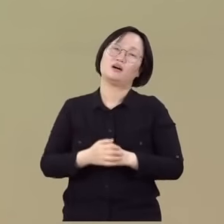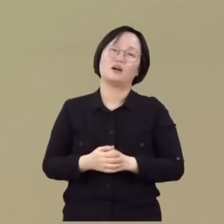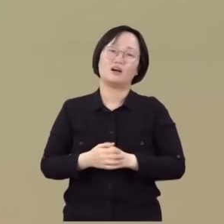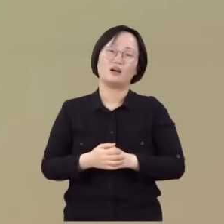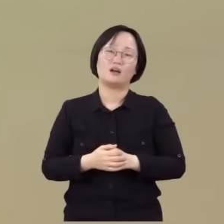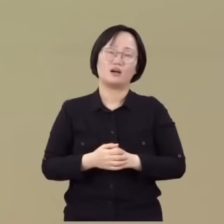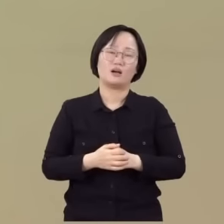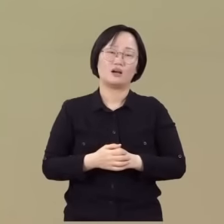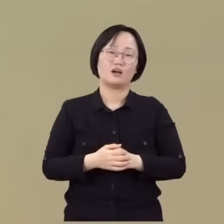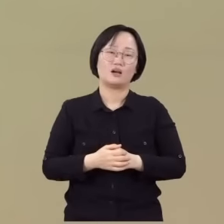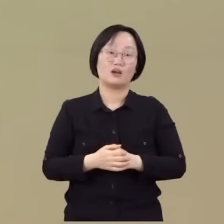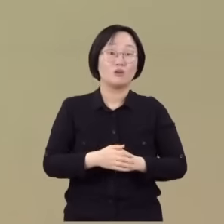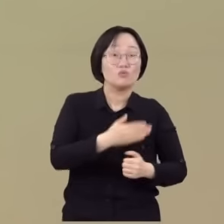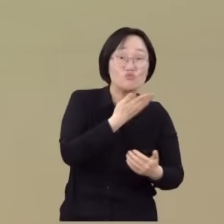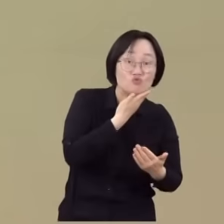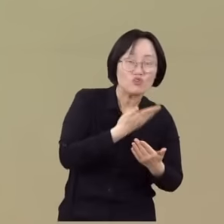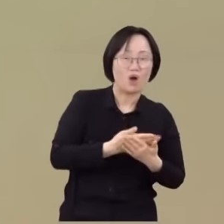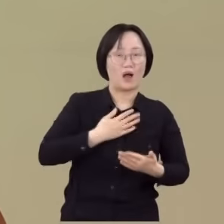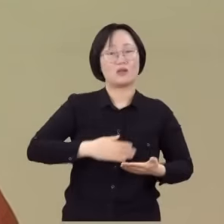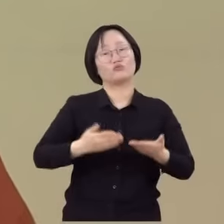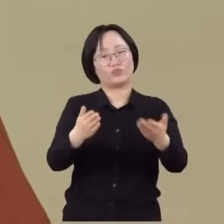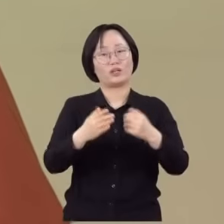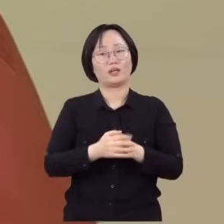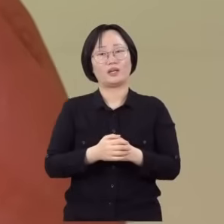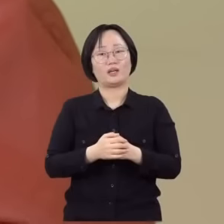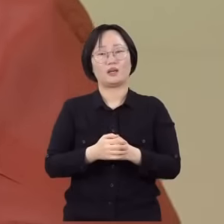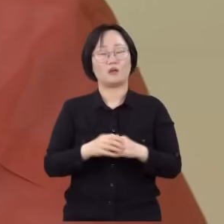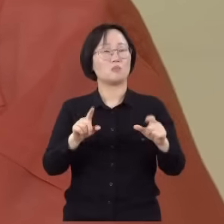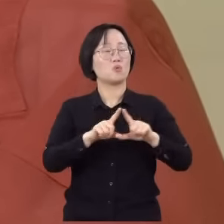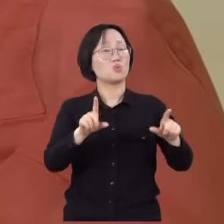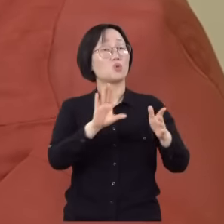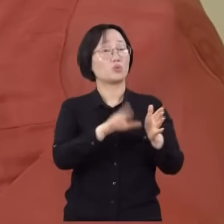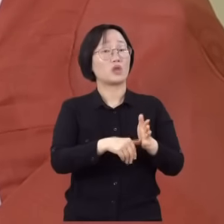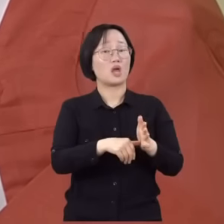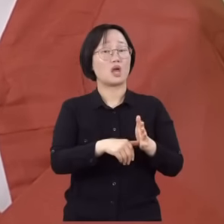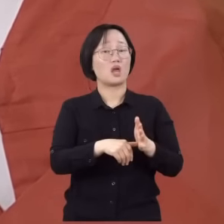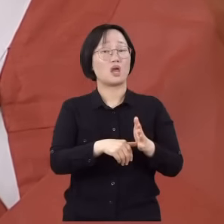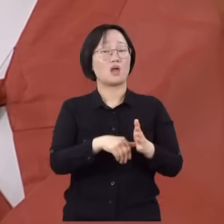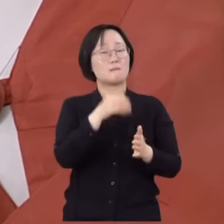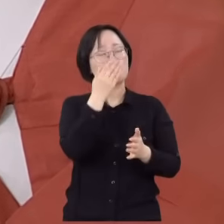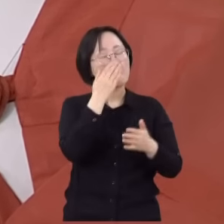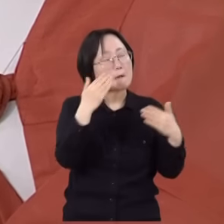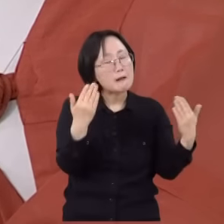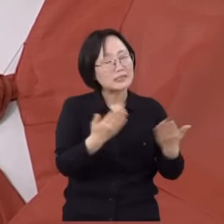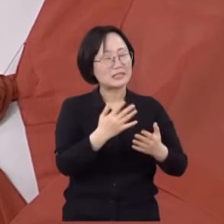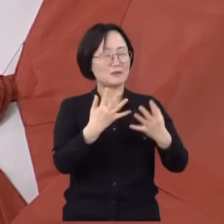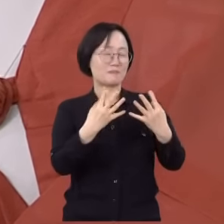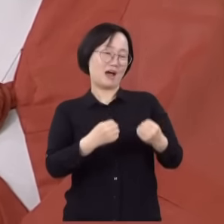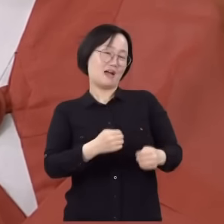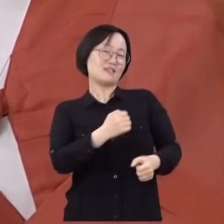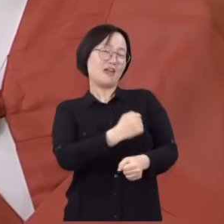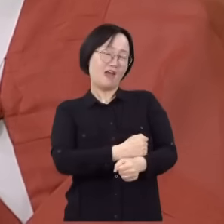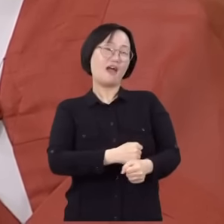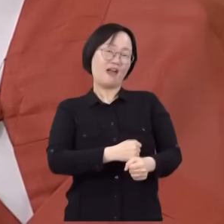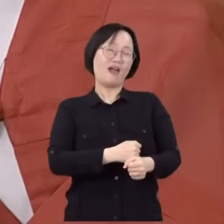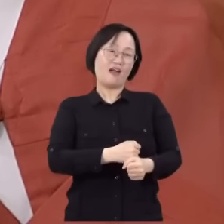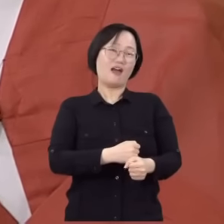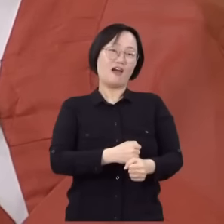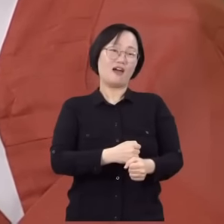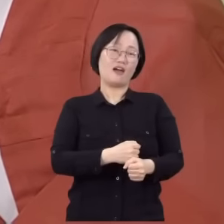평상시에 착한 일을 많이 했던 사람도 큰 병에 걸려 가지고 이제 죽음이